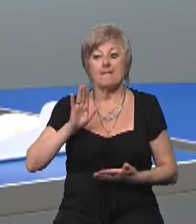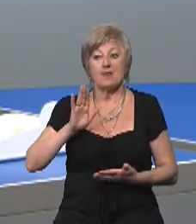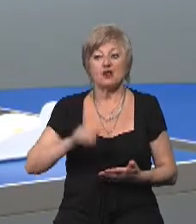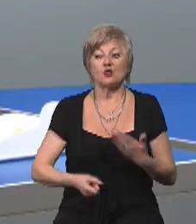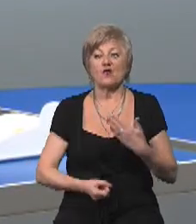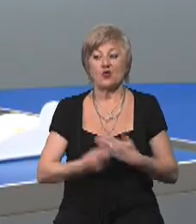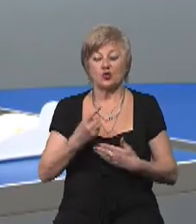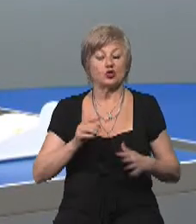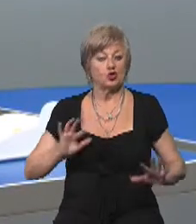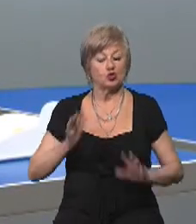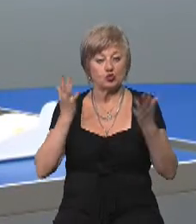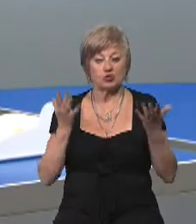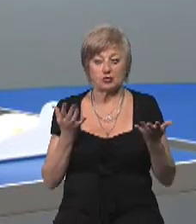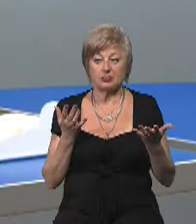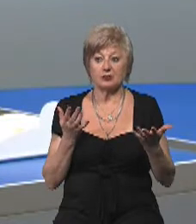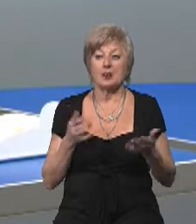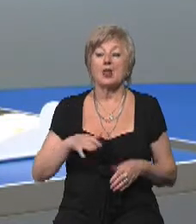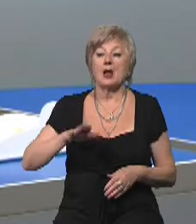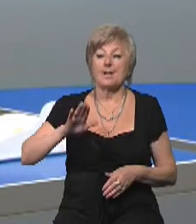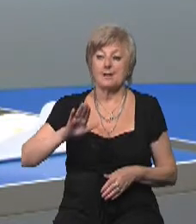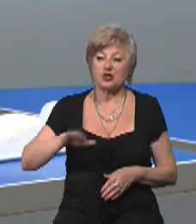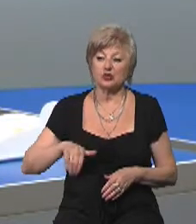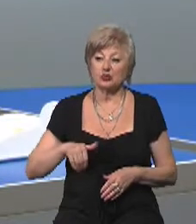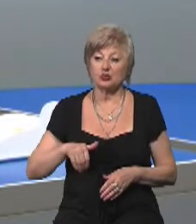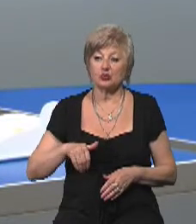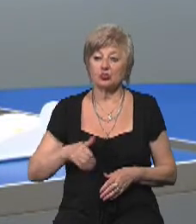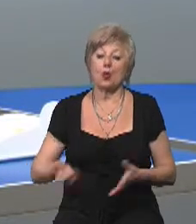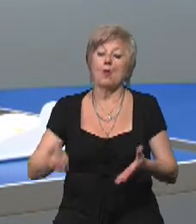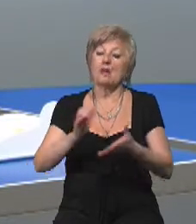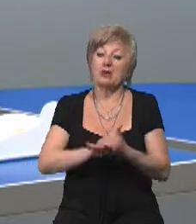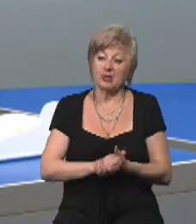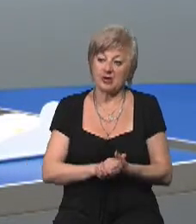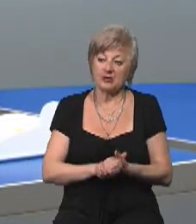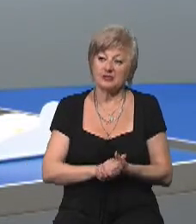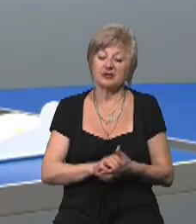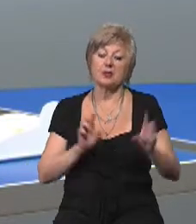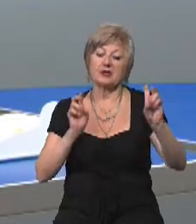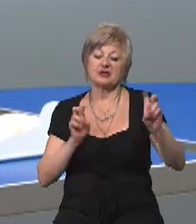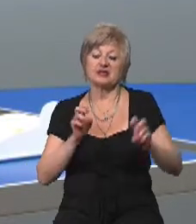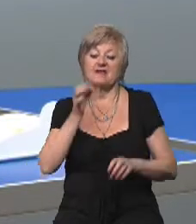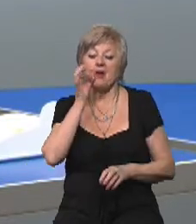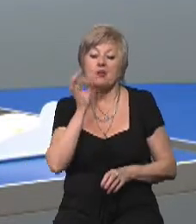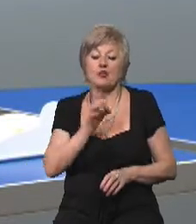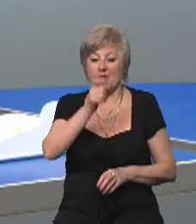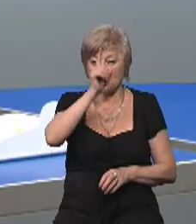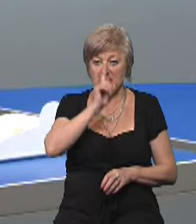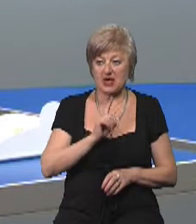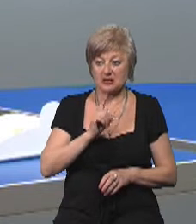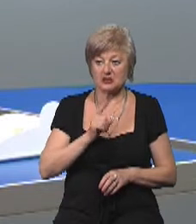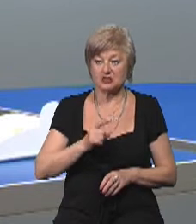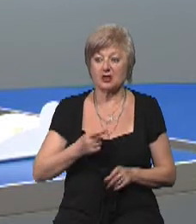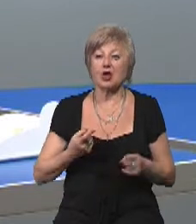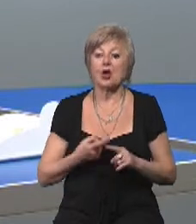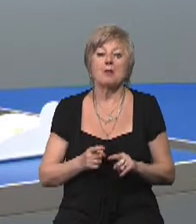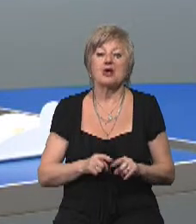виникає якийсь інцидент, потім примирення наступає, медовий місяць, це ви що називаєте, вибачають,